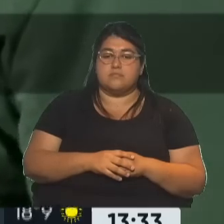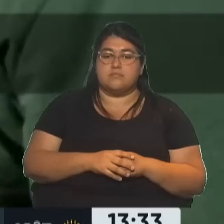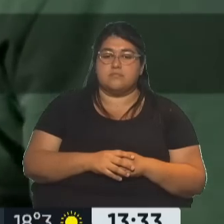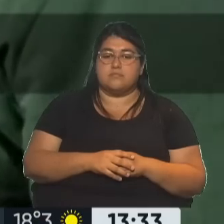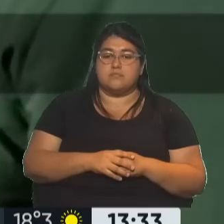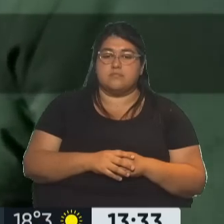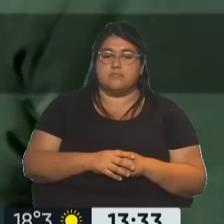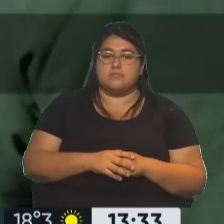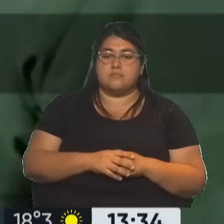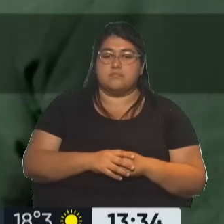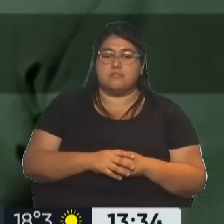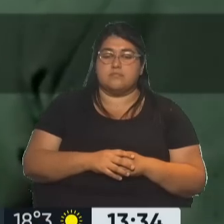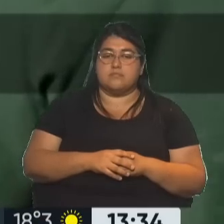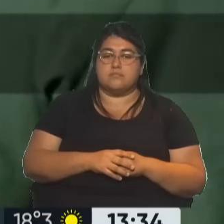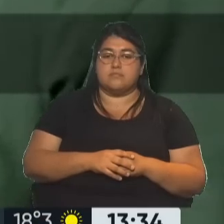если бы не чудовищная наша